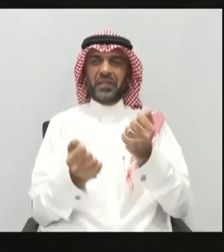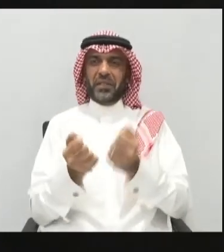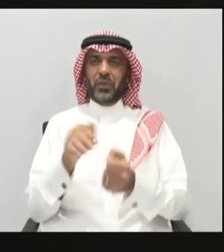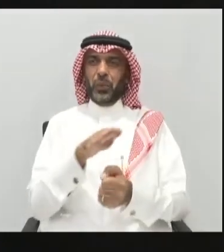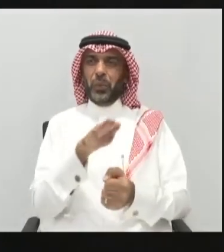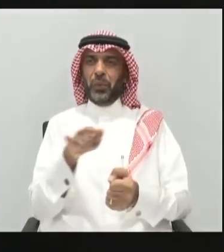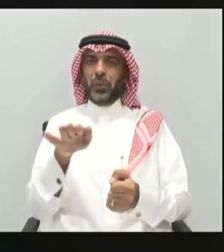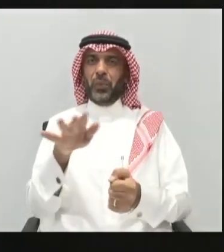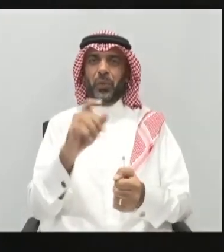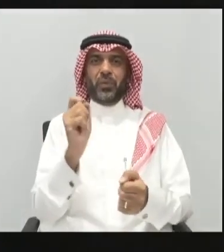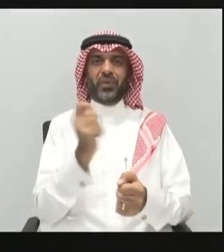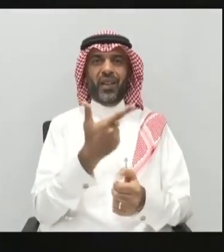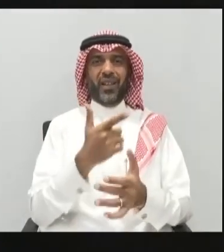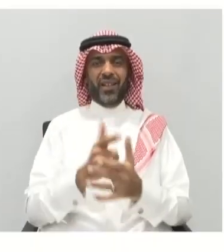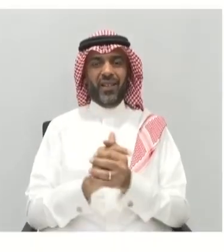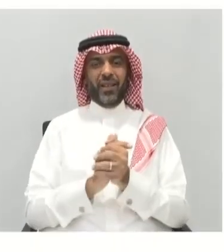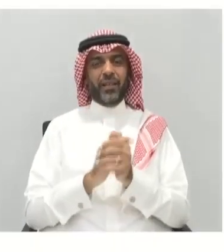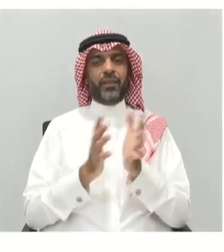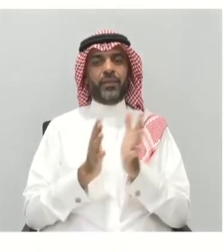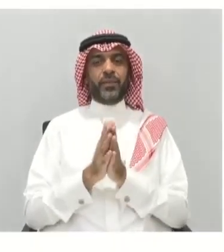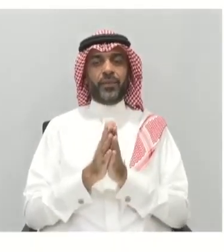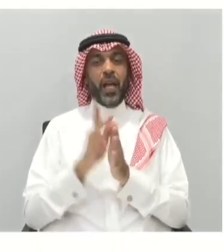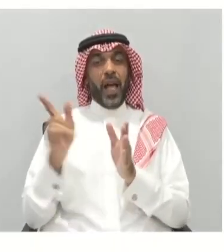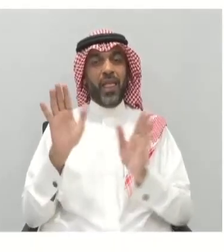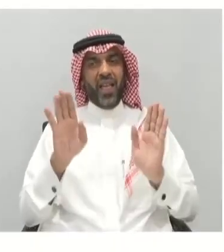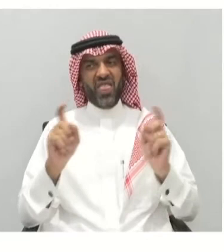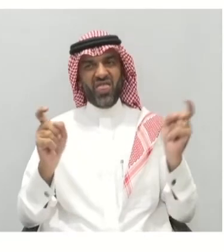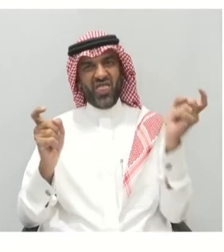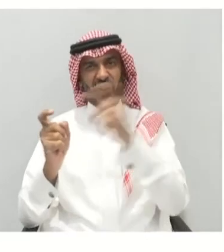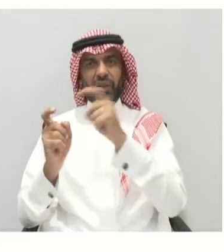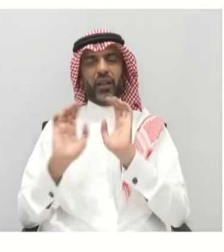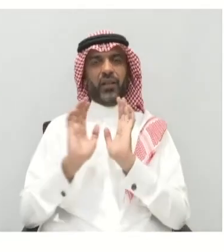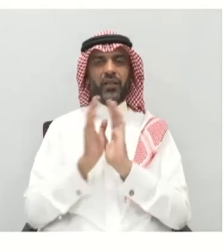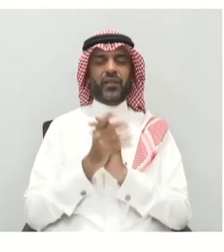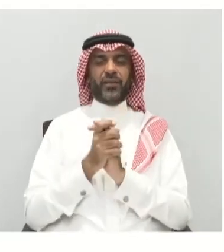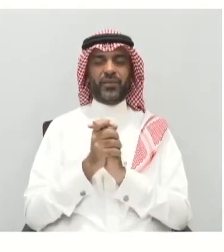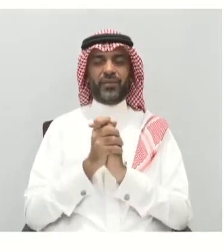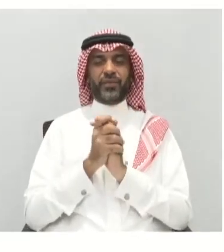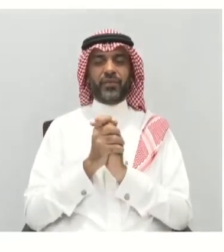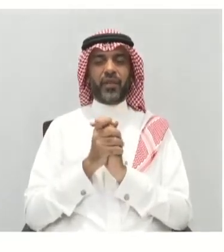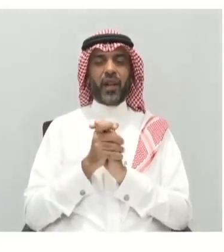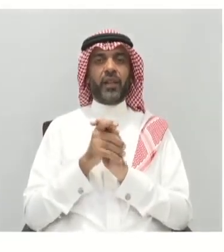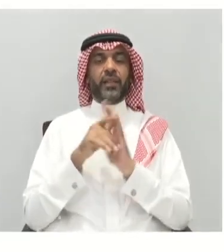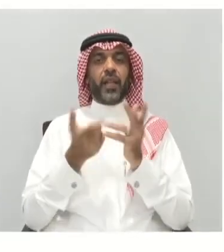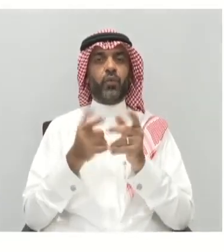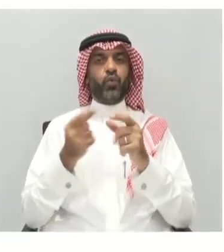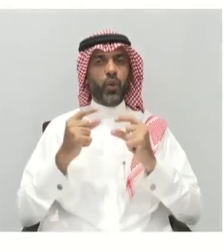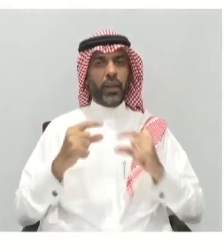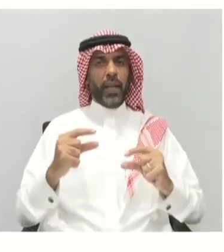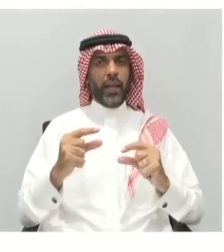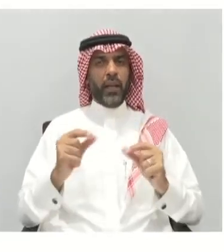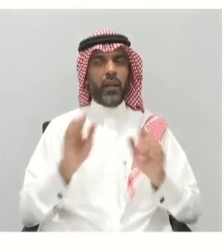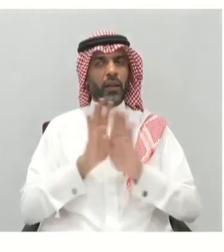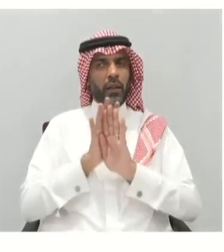سريعه طيب هذه حجه مضاده طيب ما هي ما هي ادلتها او ما